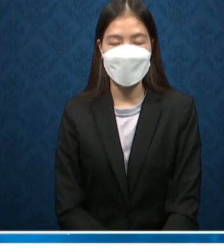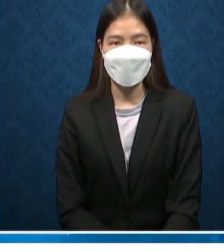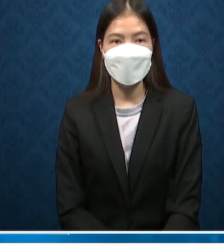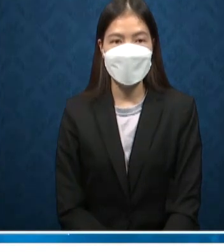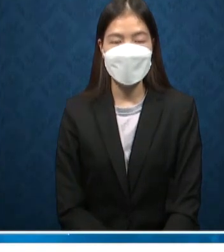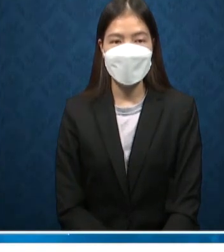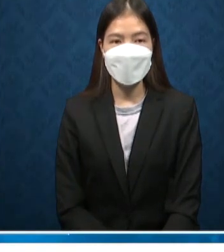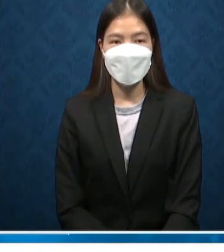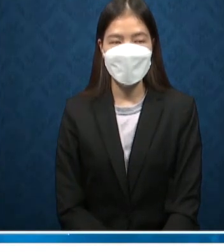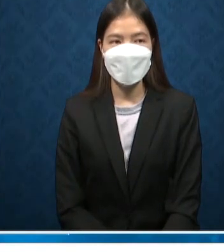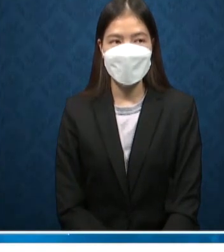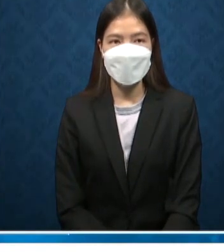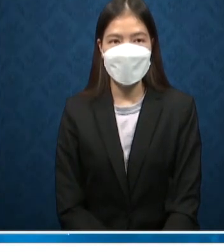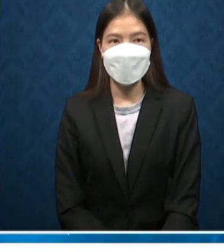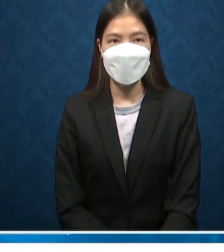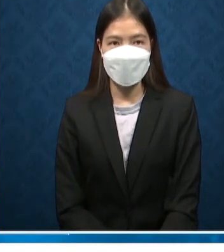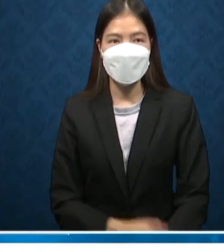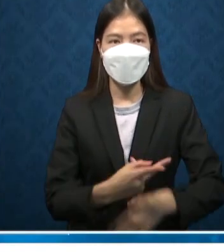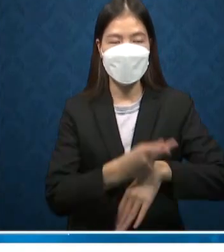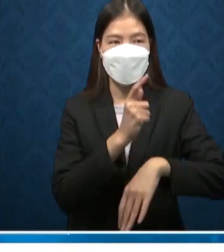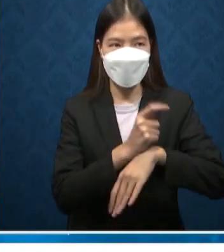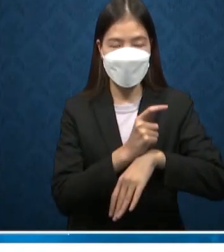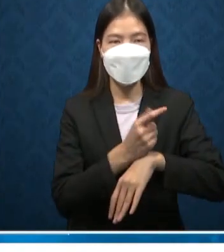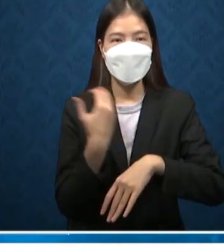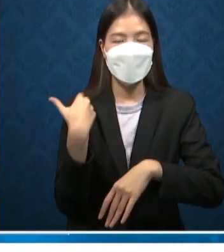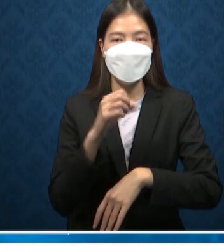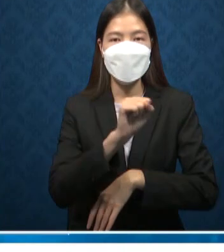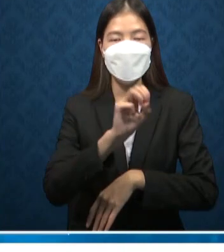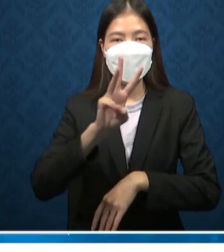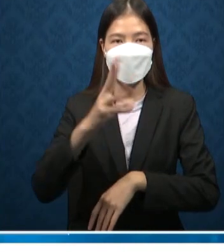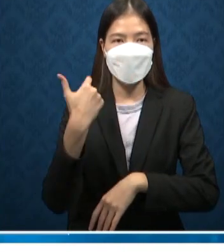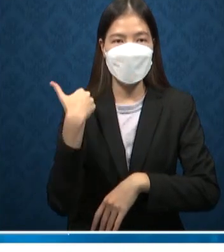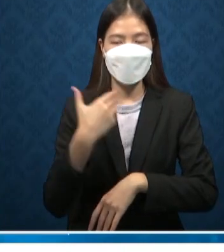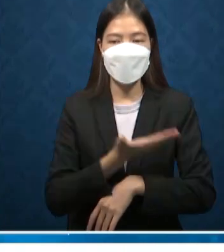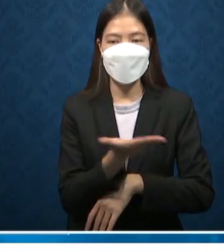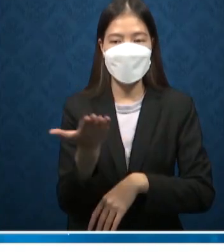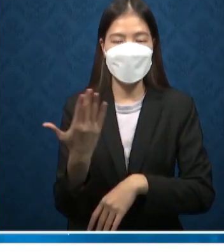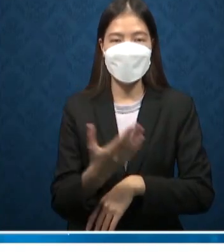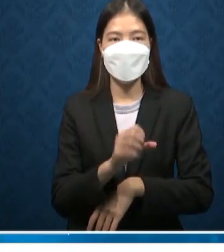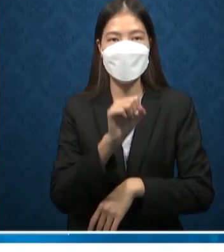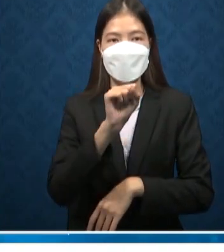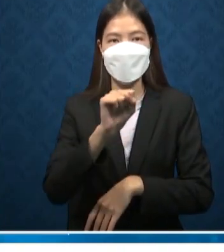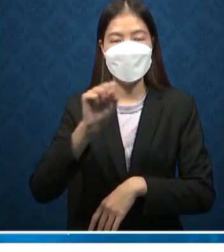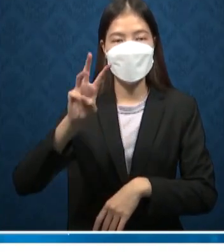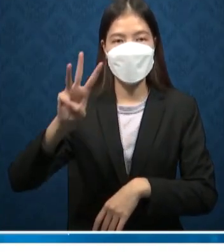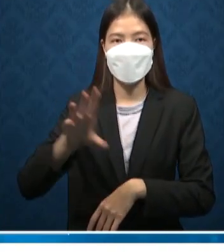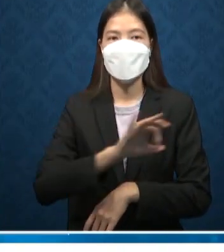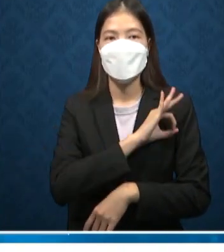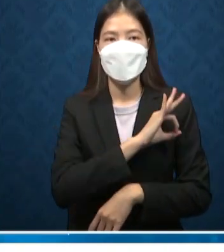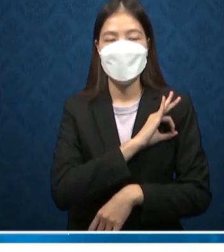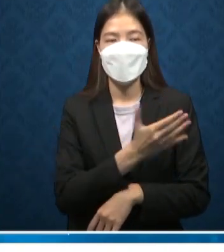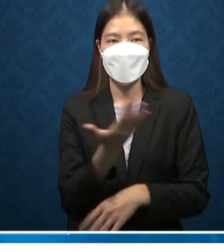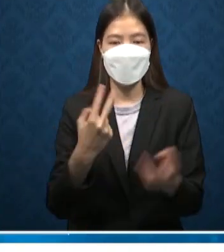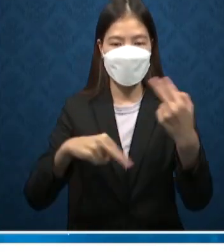ก็กราบเรียนท่านประธานวุฒิสภาครับและสมาชิกวุฒิสภาครับในการพิจารณา